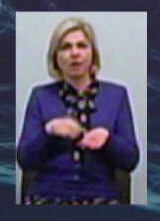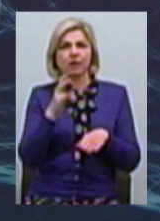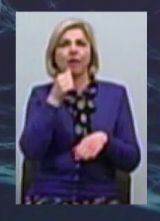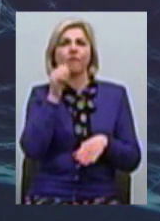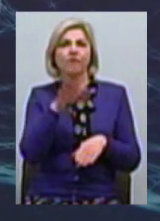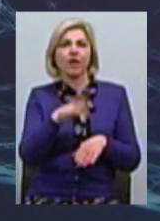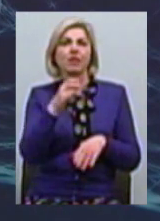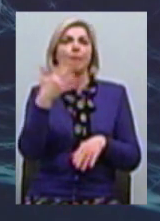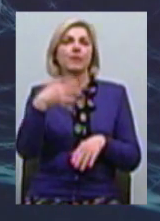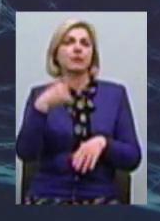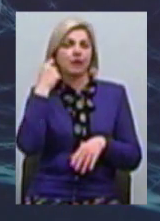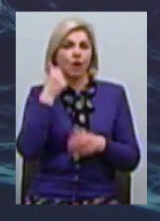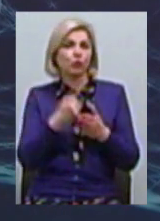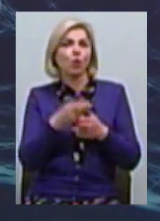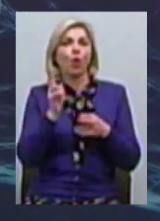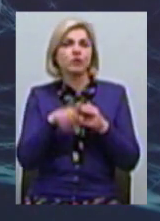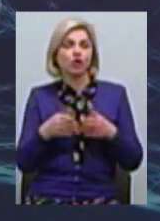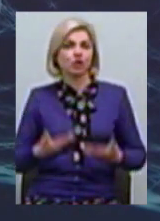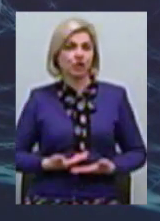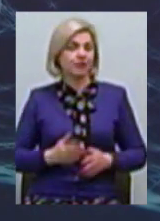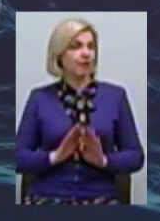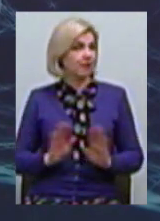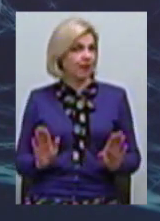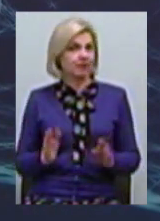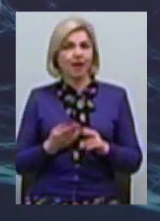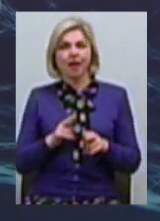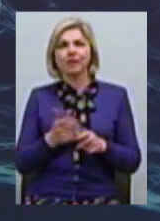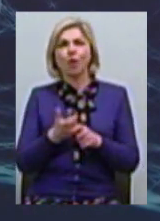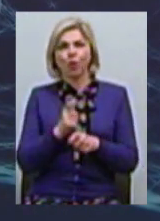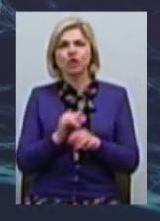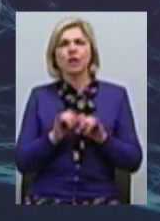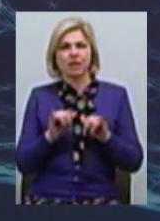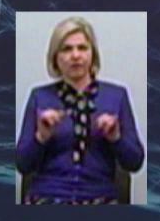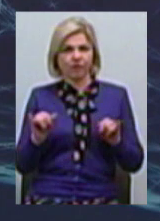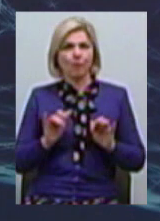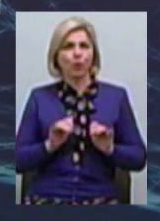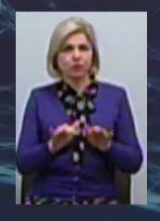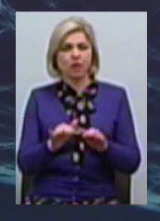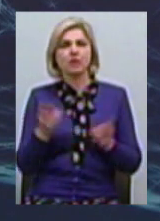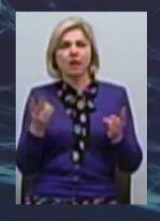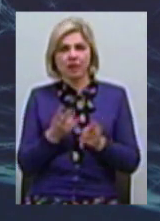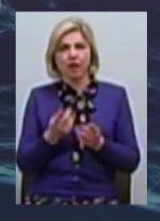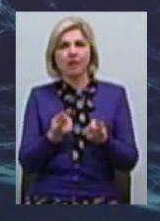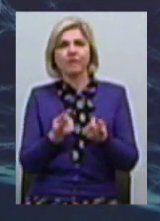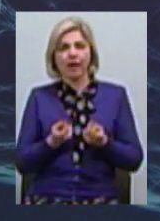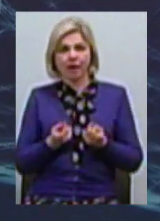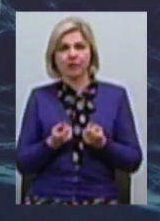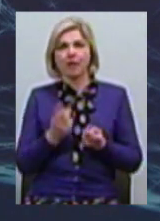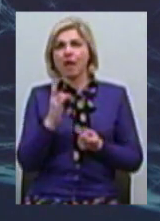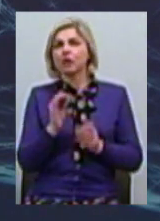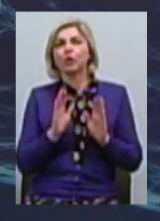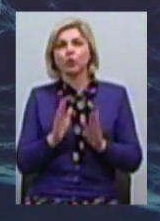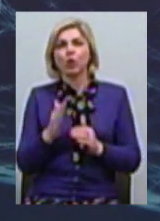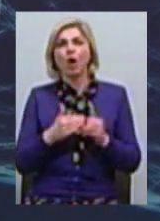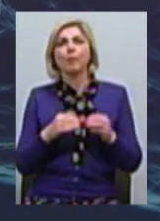не знаю, 50 лет или до конца жизни. Нет, это очень динамический процесс, в который, в принципе, надо вовлекать ну, не только